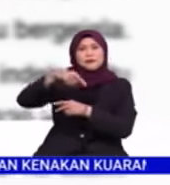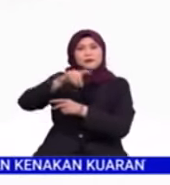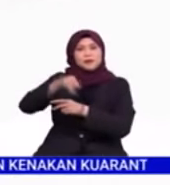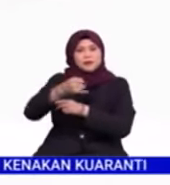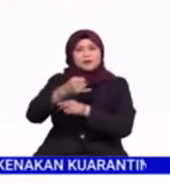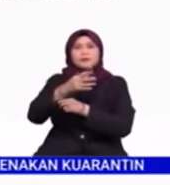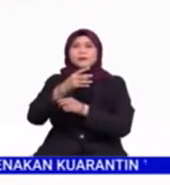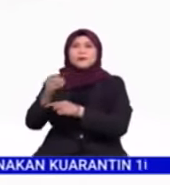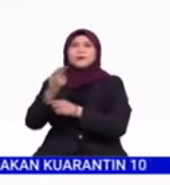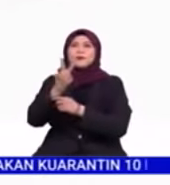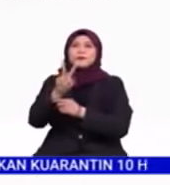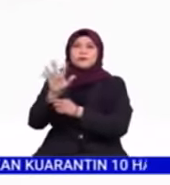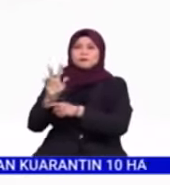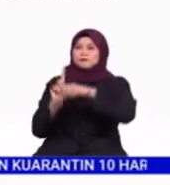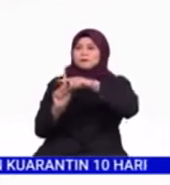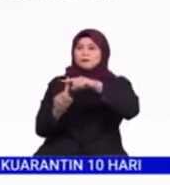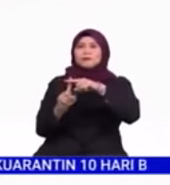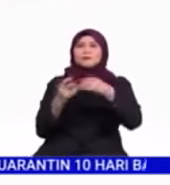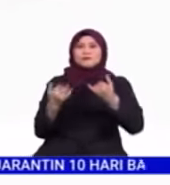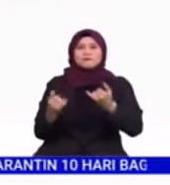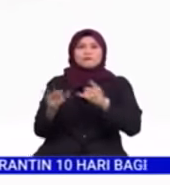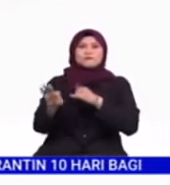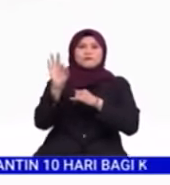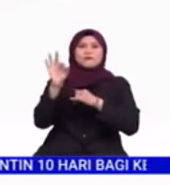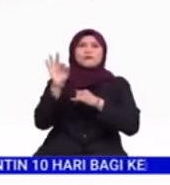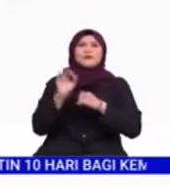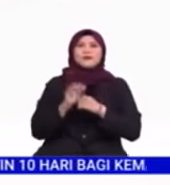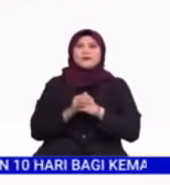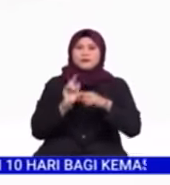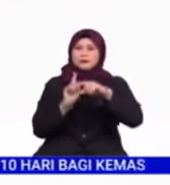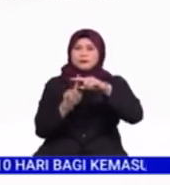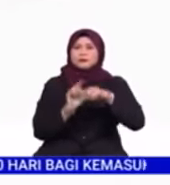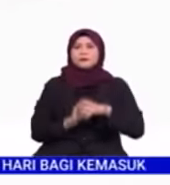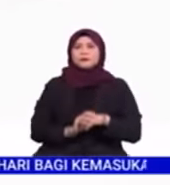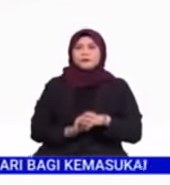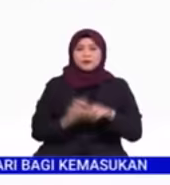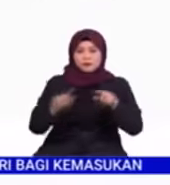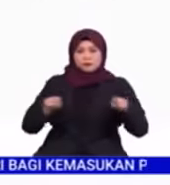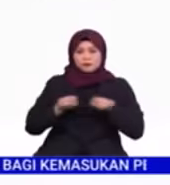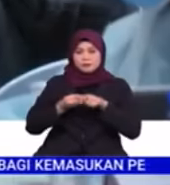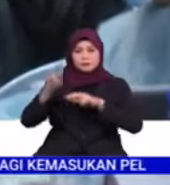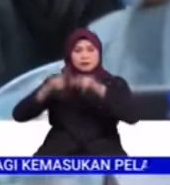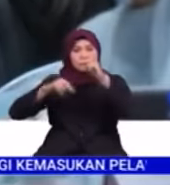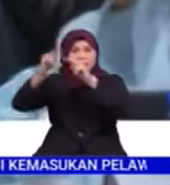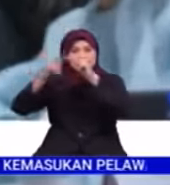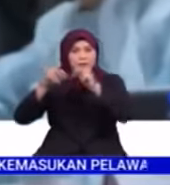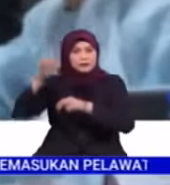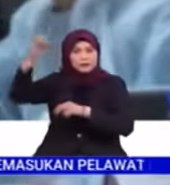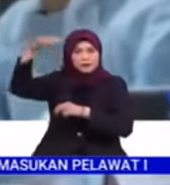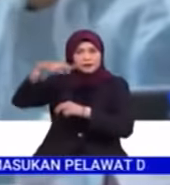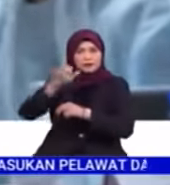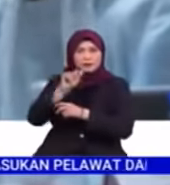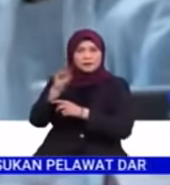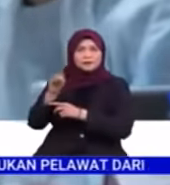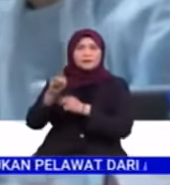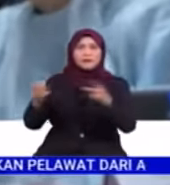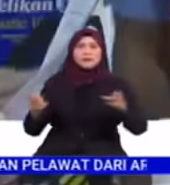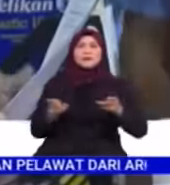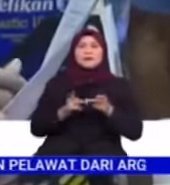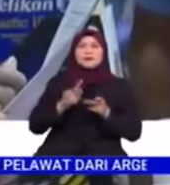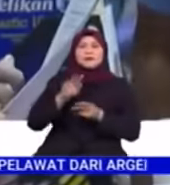melibatkan 25-key positif yang telah dipesan kelas tetap fabinho cahaya lampunya melibatkan saling